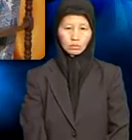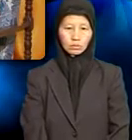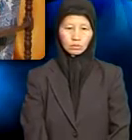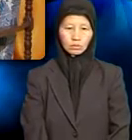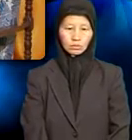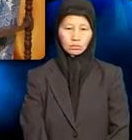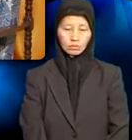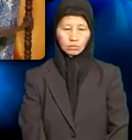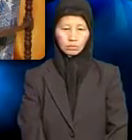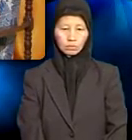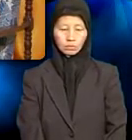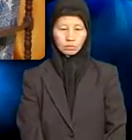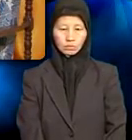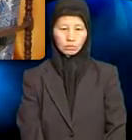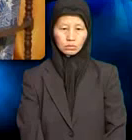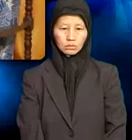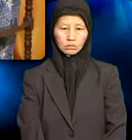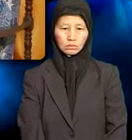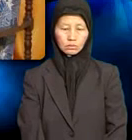Allahu akbar.